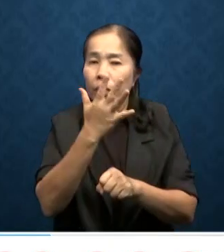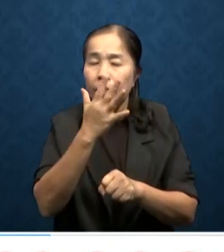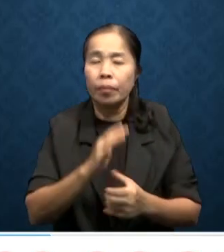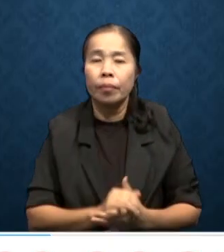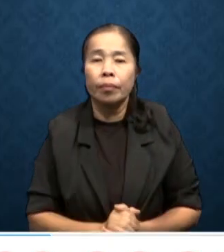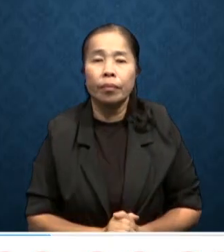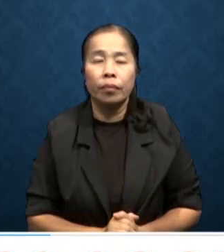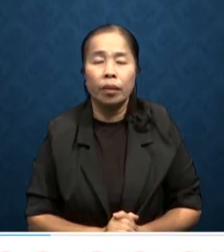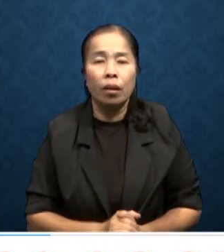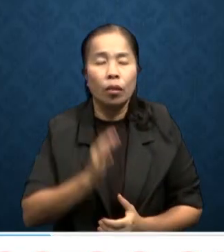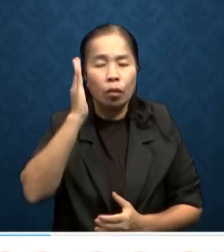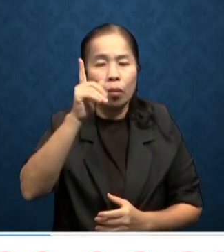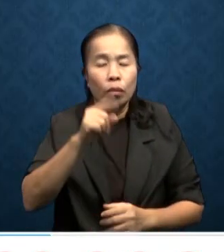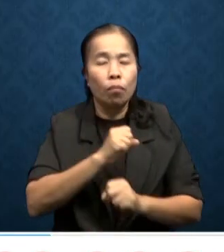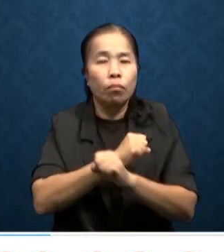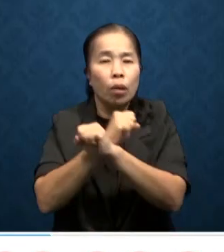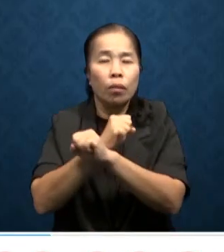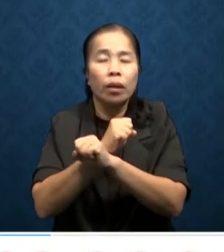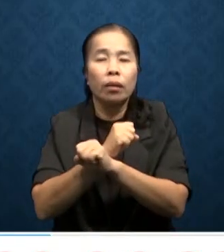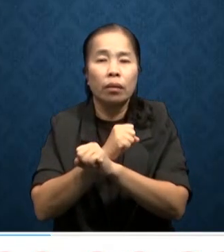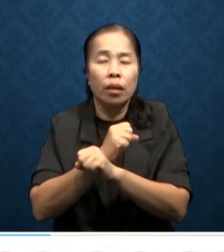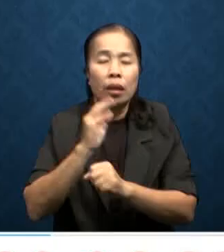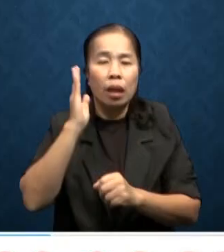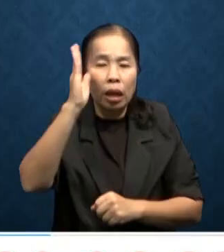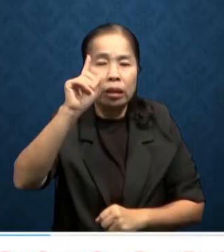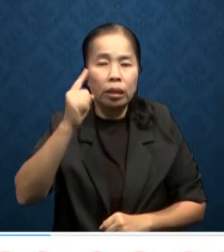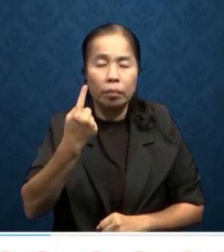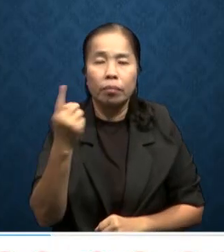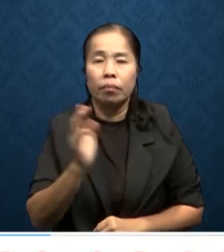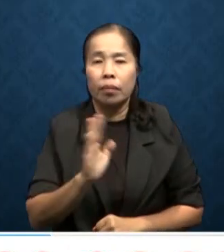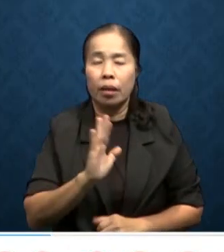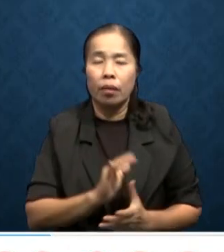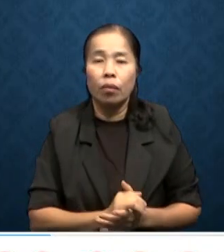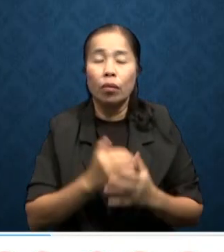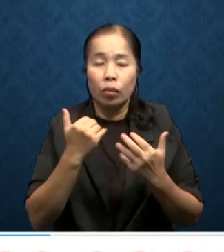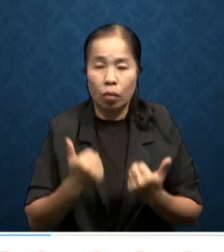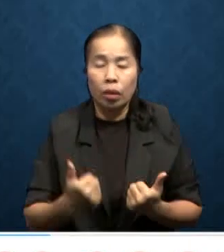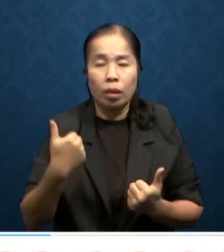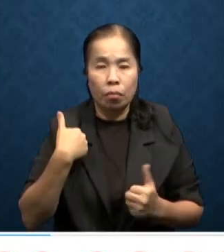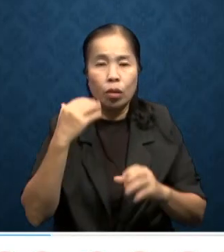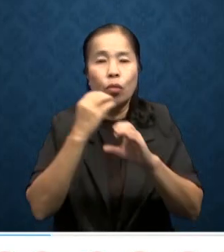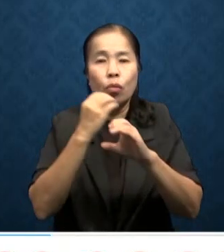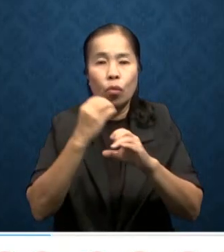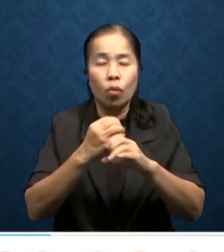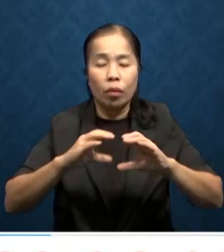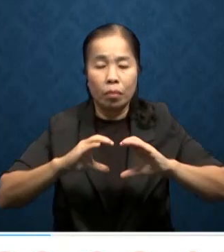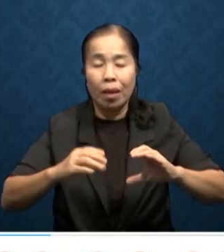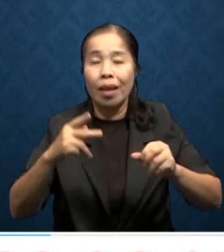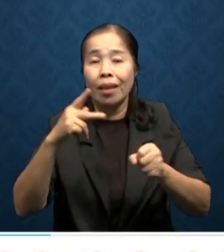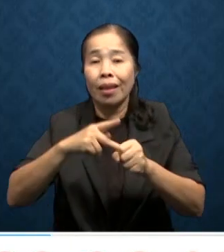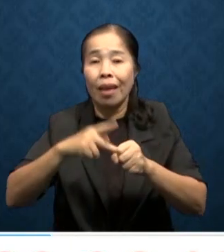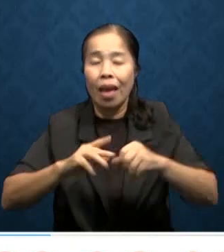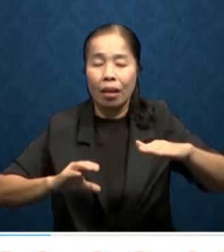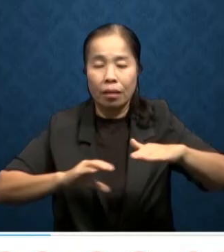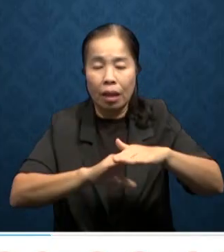เพื่อป้องกันิให้เหตุการณ์เกิดขึ้นทำนองนี้เกิดขึ้นอีกนะคะโดยเฉพาะขณะนี้ยังมีรถบัสที่ติดแก๊สเนี่ยวิ่งอยู่